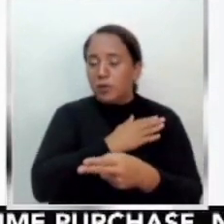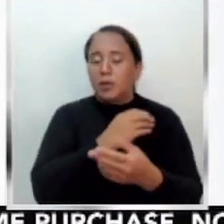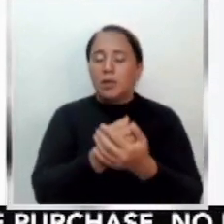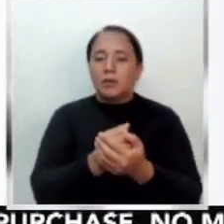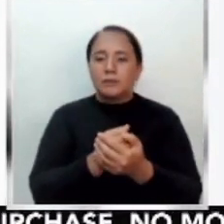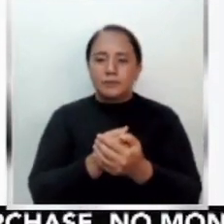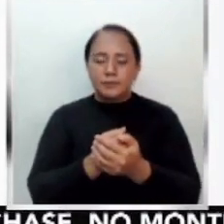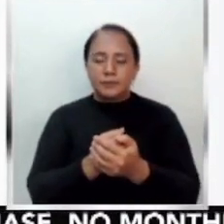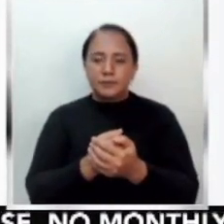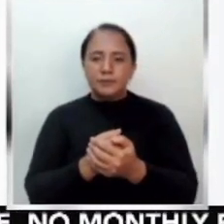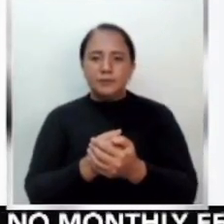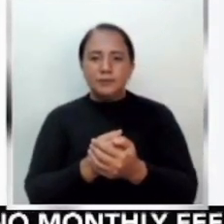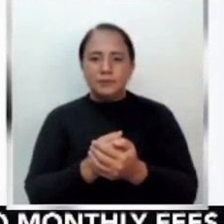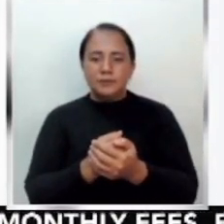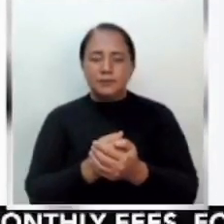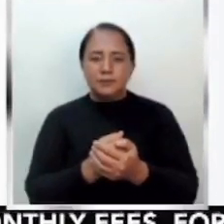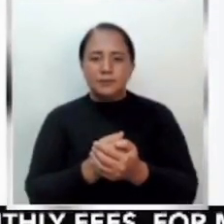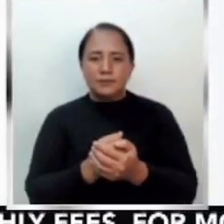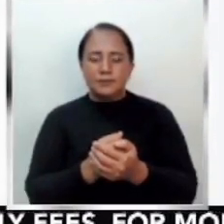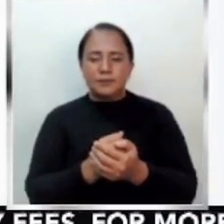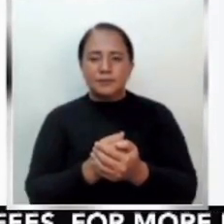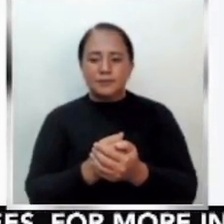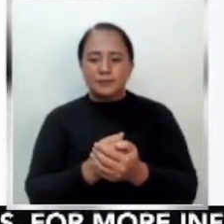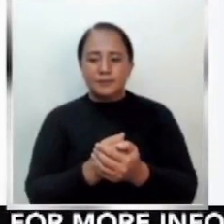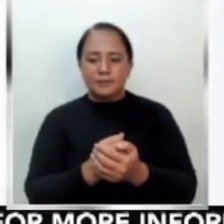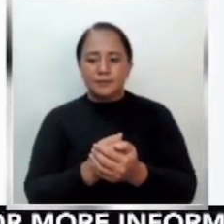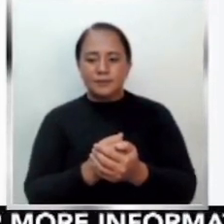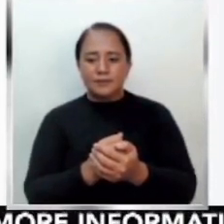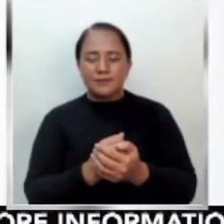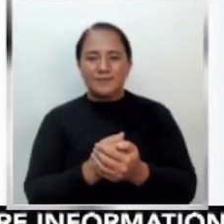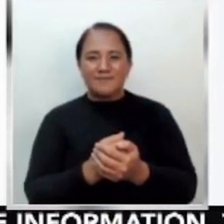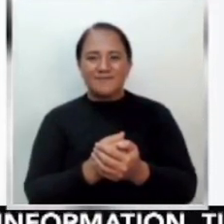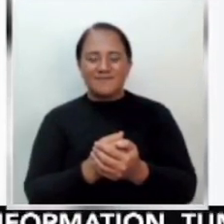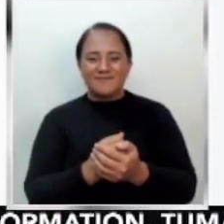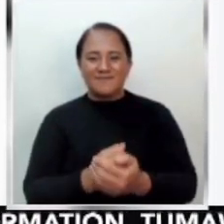Secretary. Marisol Abdurrahman, Nakatuto, 24 Oras.